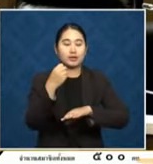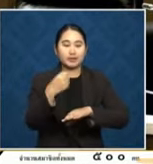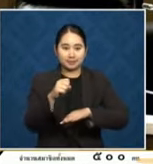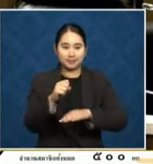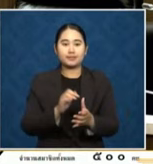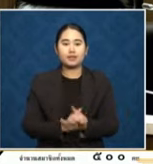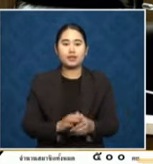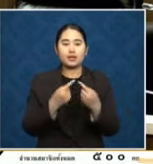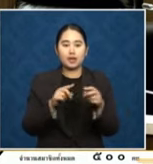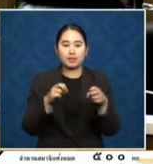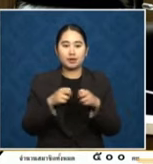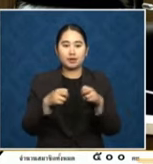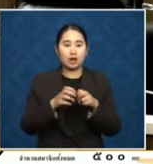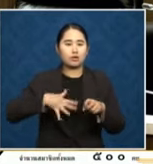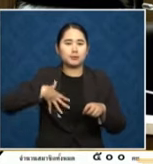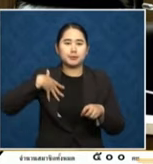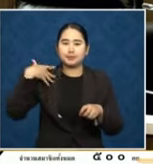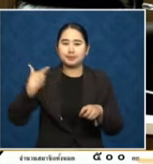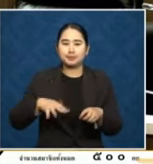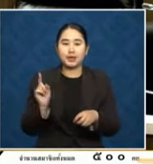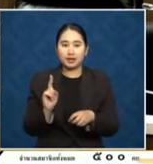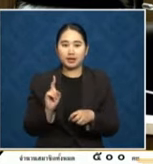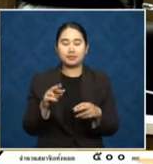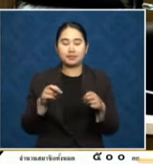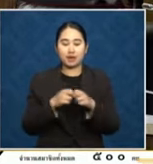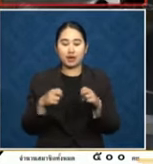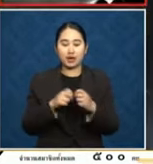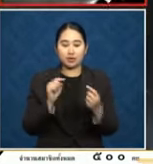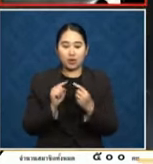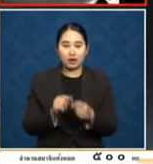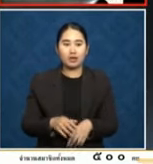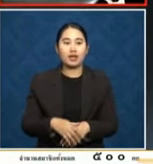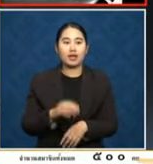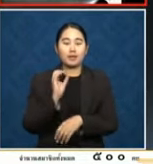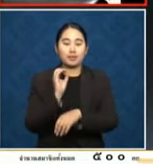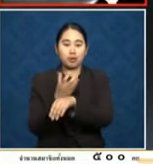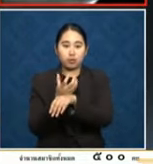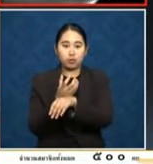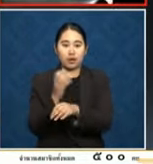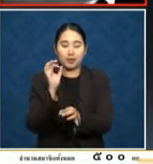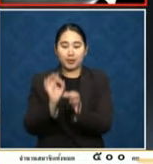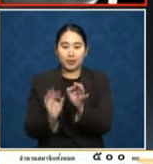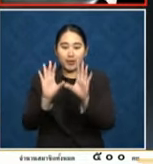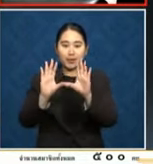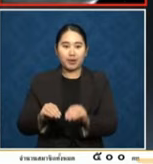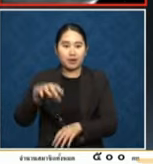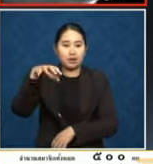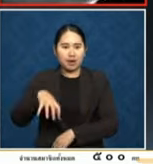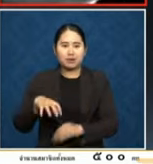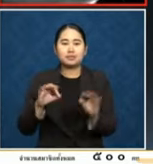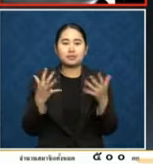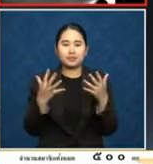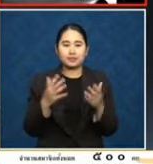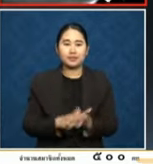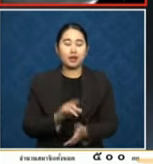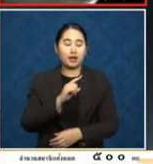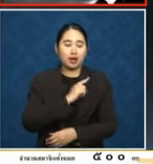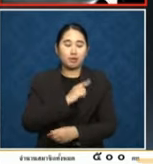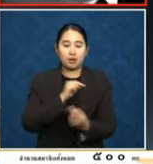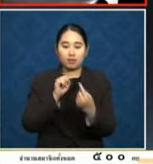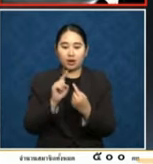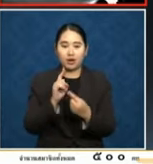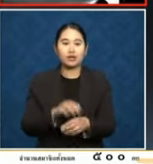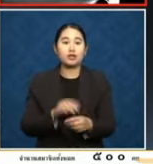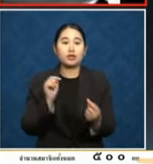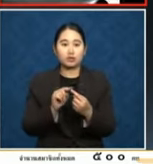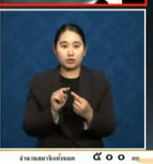ตรแต่ยังไม่มีเลยค่ะยังไม่มีสถานีดับเพลิงเป็นของตัวเองและเจ้าหน้าที่ที่เราใช้นะคะเราใช้จาก